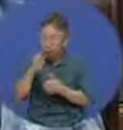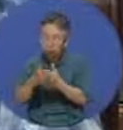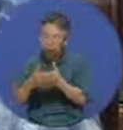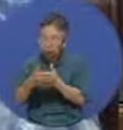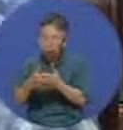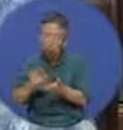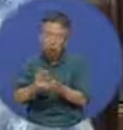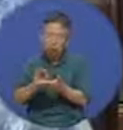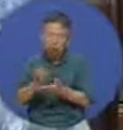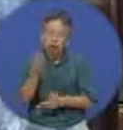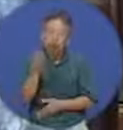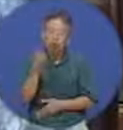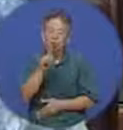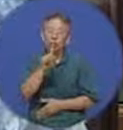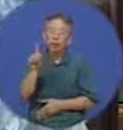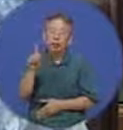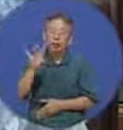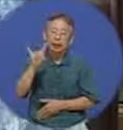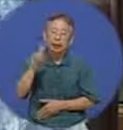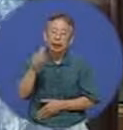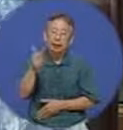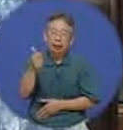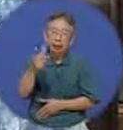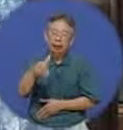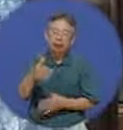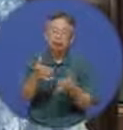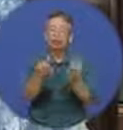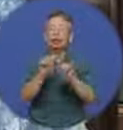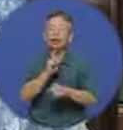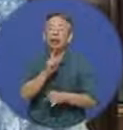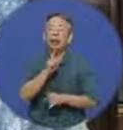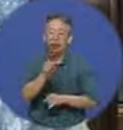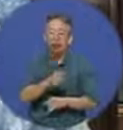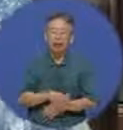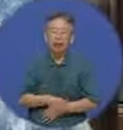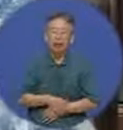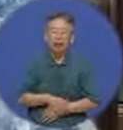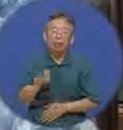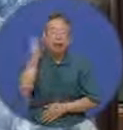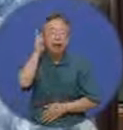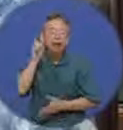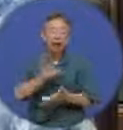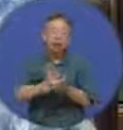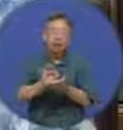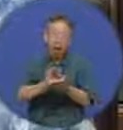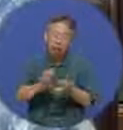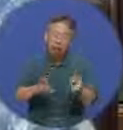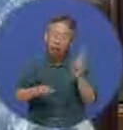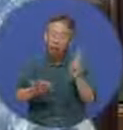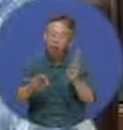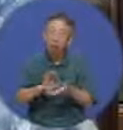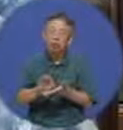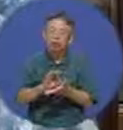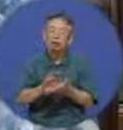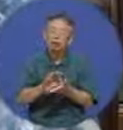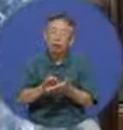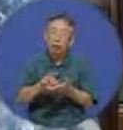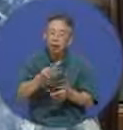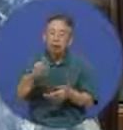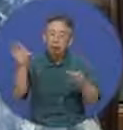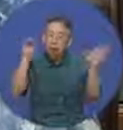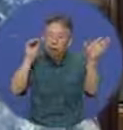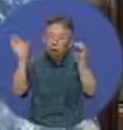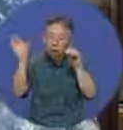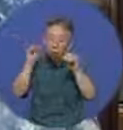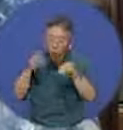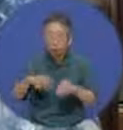まあ、いびきたす社会なんてね、はい、言いましたけども、携帯を使ったりあるいはパソコンを使ったりして、はい、いろんな情報